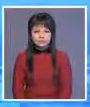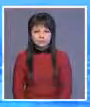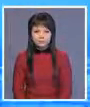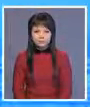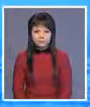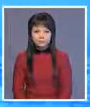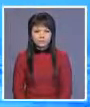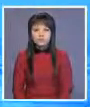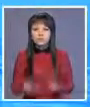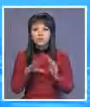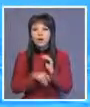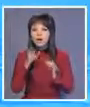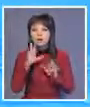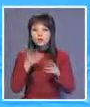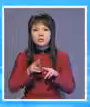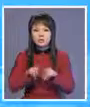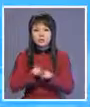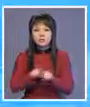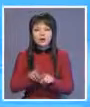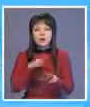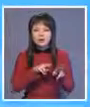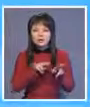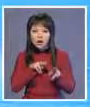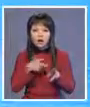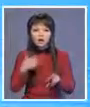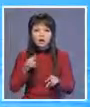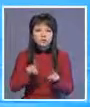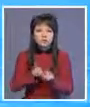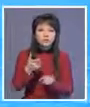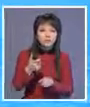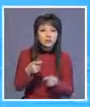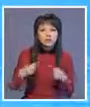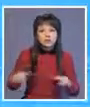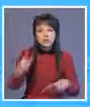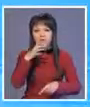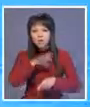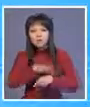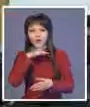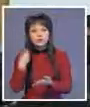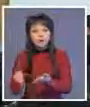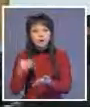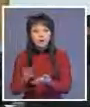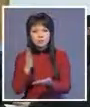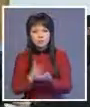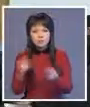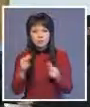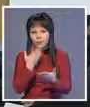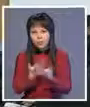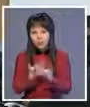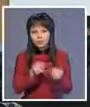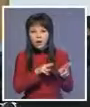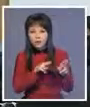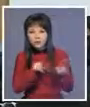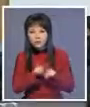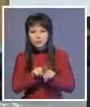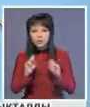Әрі қарай жалғастырамыз. Соңғы кезде травматикалық мылтық пен газды тапаншаларды сатып алу фактілері жиілеп кетті. Жұртшылық тіпті